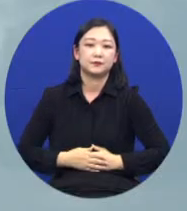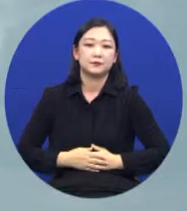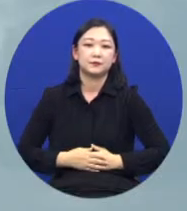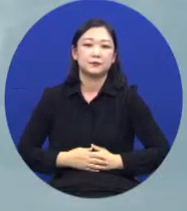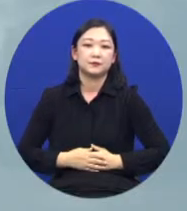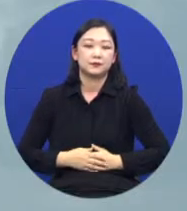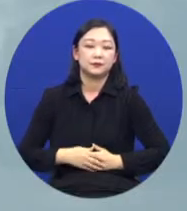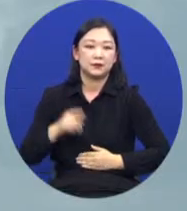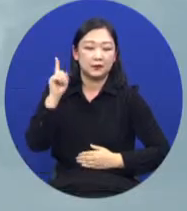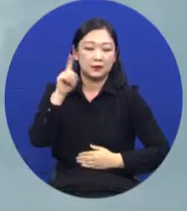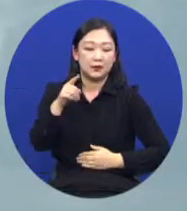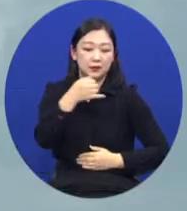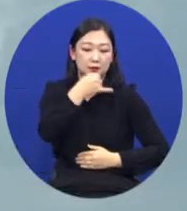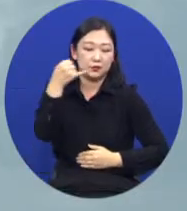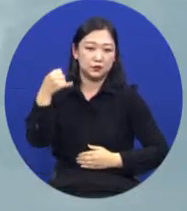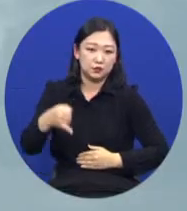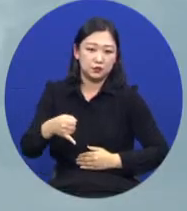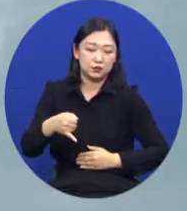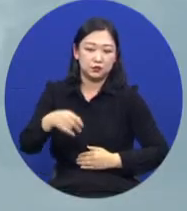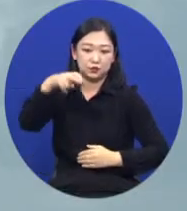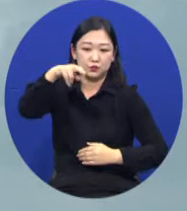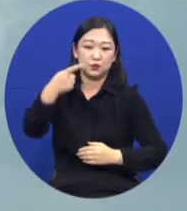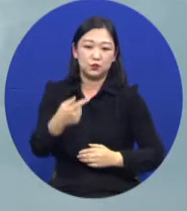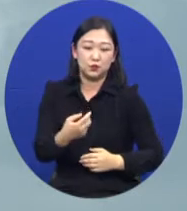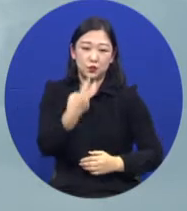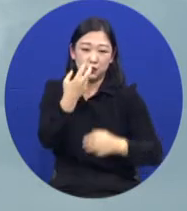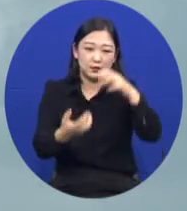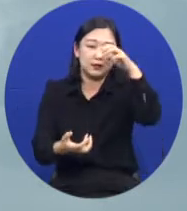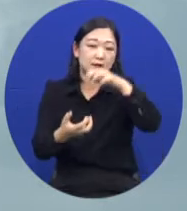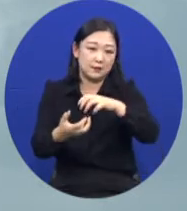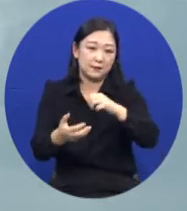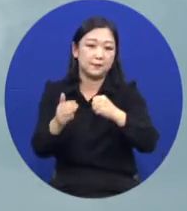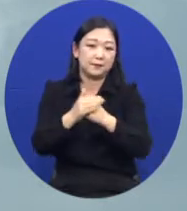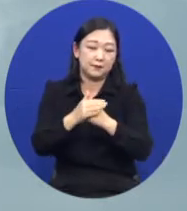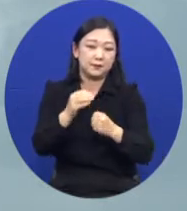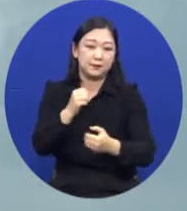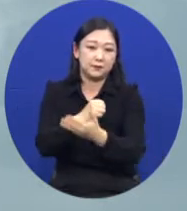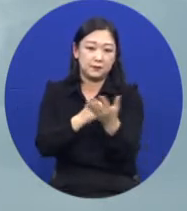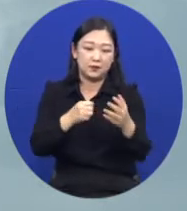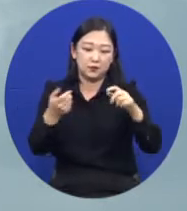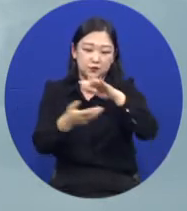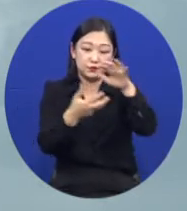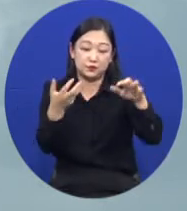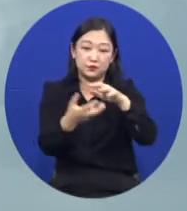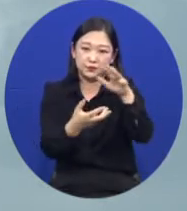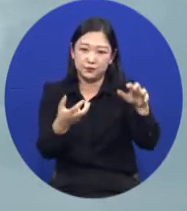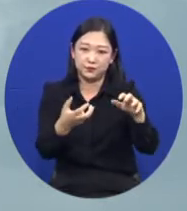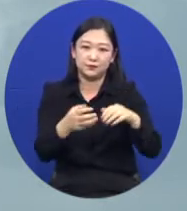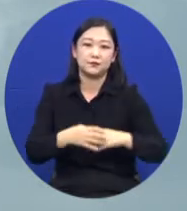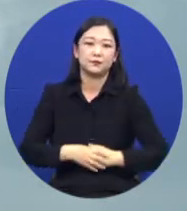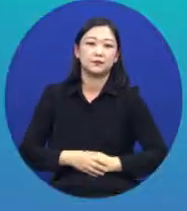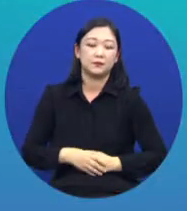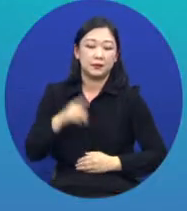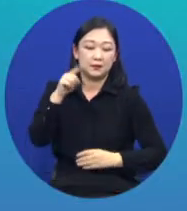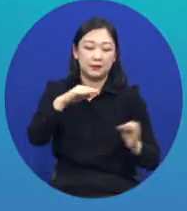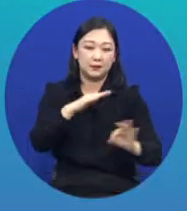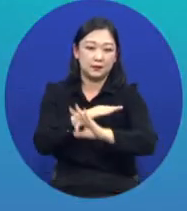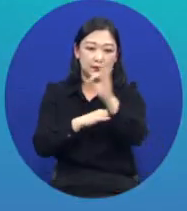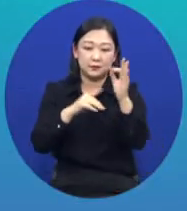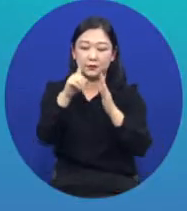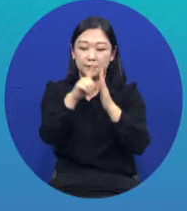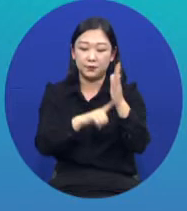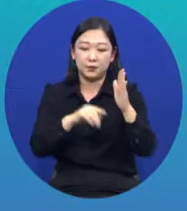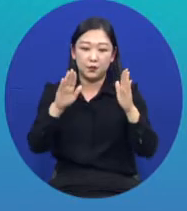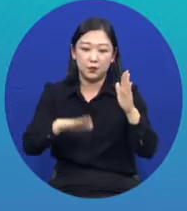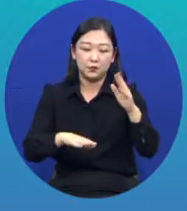내일은 중국 상해 부근에 위치한 고기압의 가장자리에 들면서 구름 낀 날씨를 보이겠습니다 4일 아침 최저 기온은